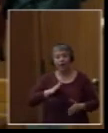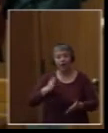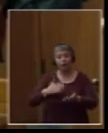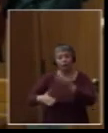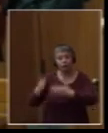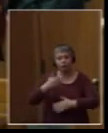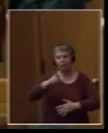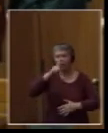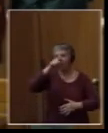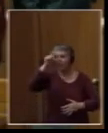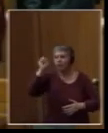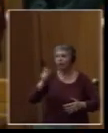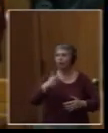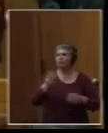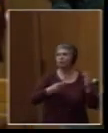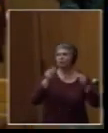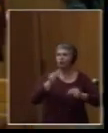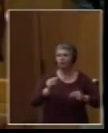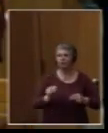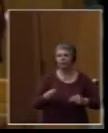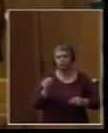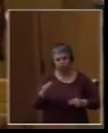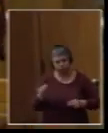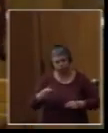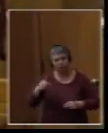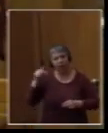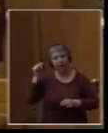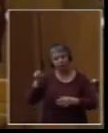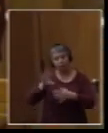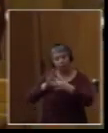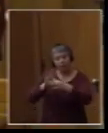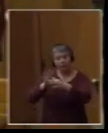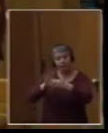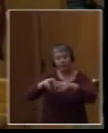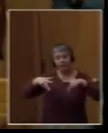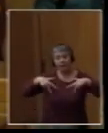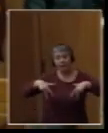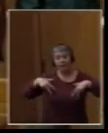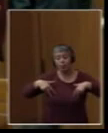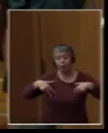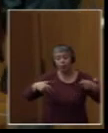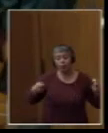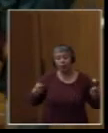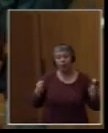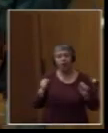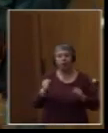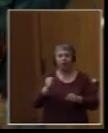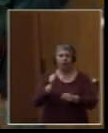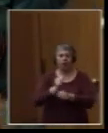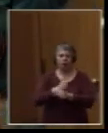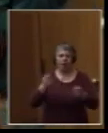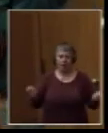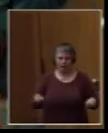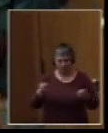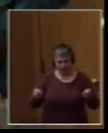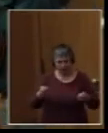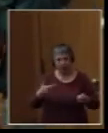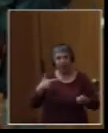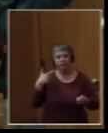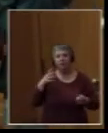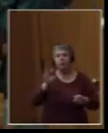σε συνεργασία με το Υπουργείο Εργασίας και Κοινωνικής Αλληλεγγύης σε θέματα που αφορούν τις επιχορηγήσεις και τη